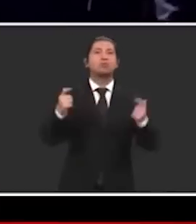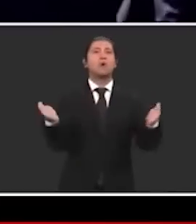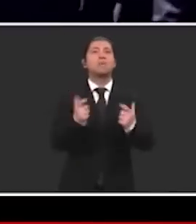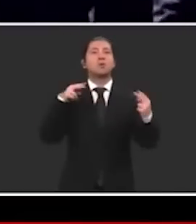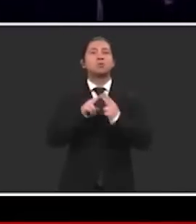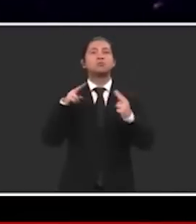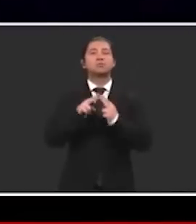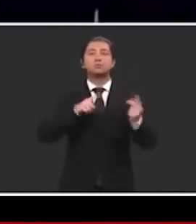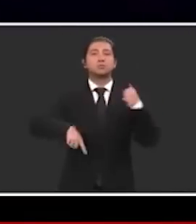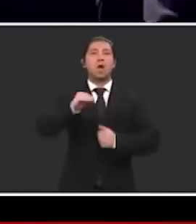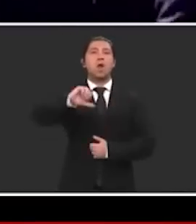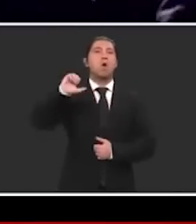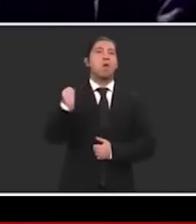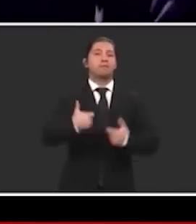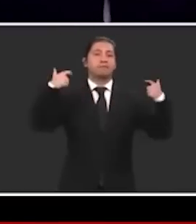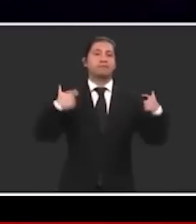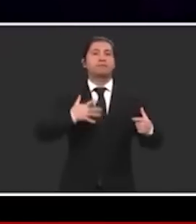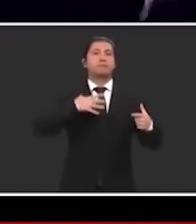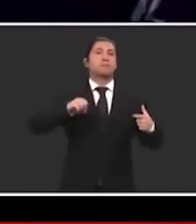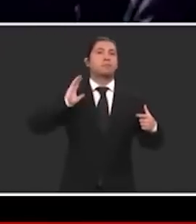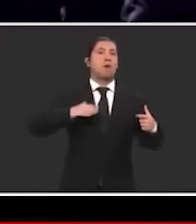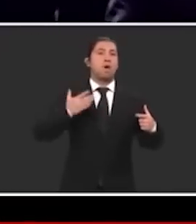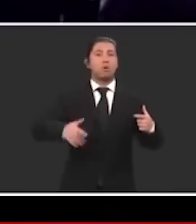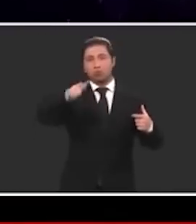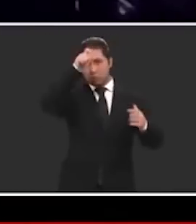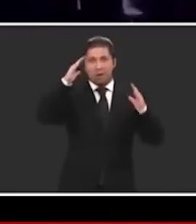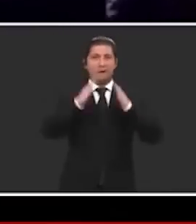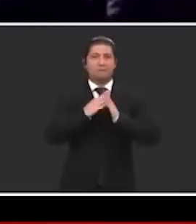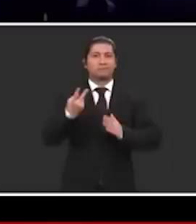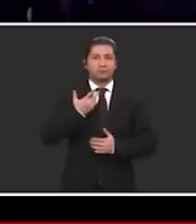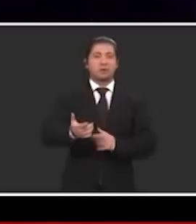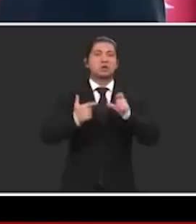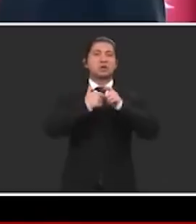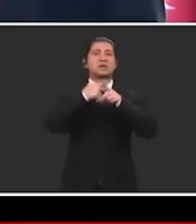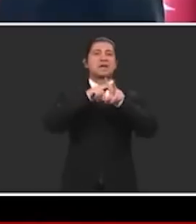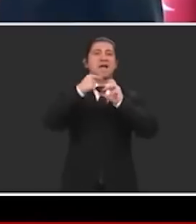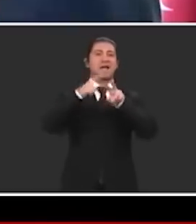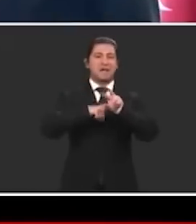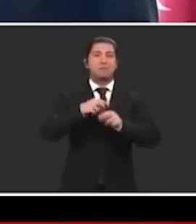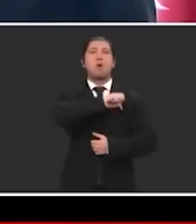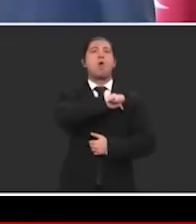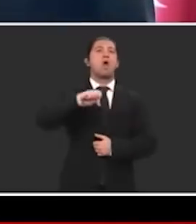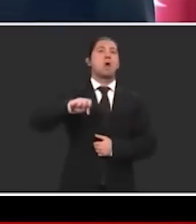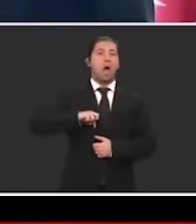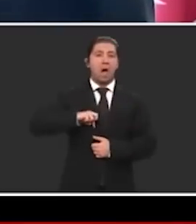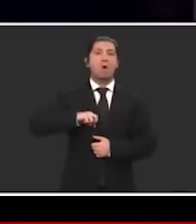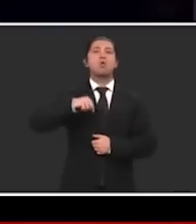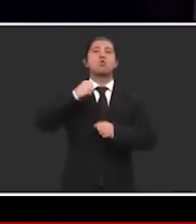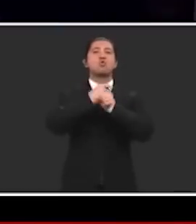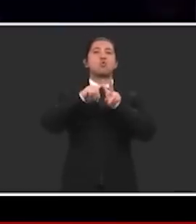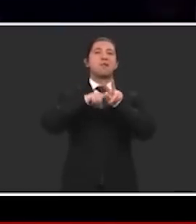önemli merkezlerinden biriydi. Türk evinde Cezayir, Polonya, Güney